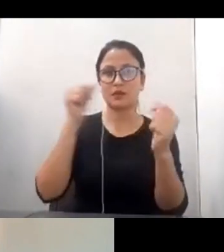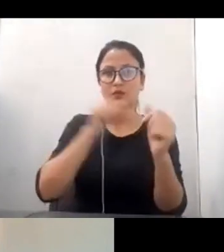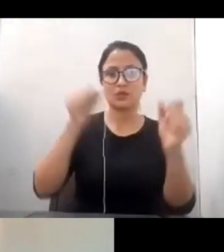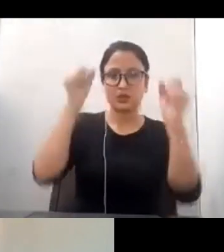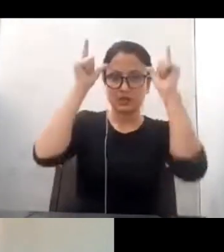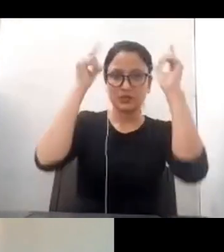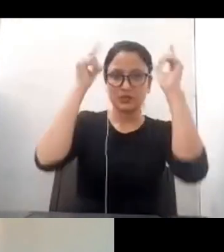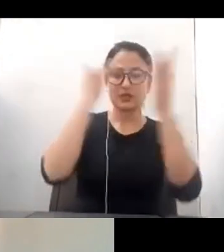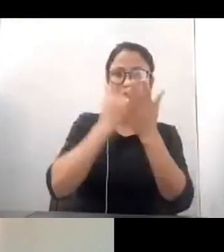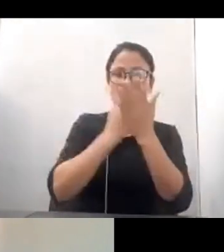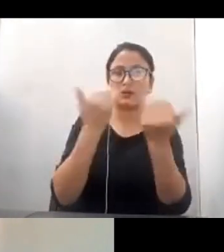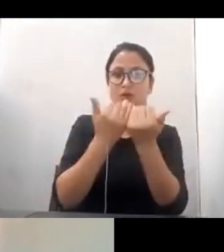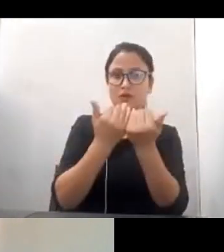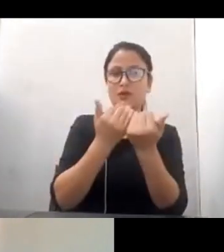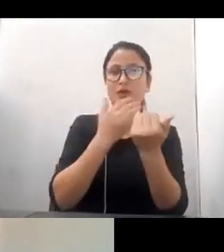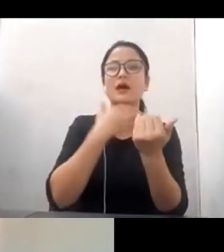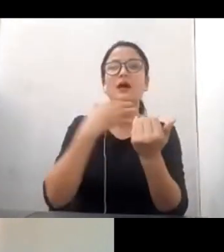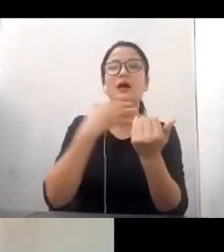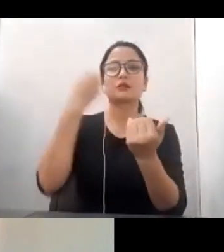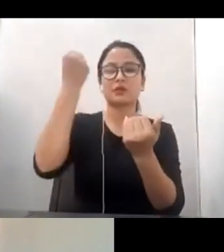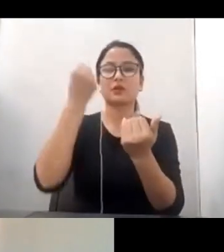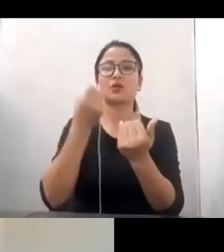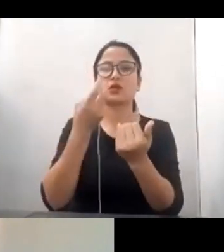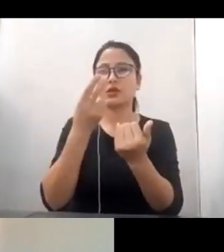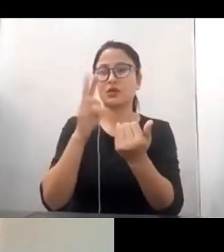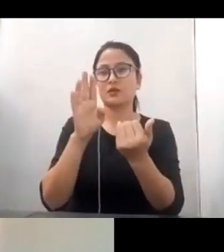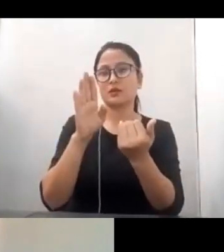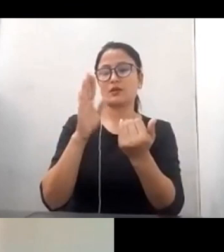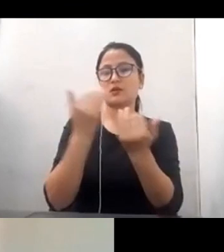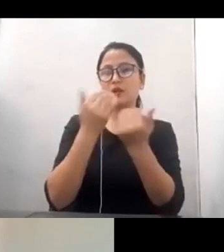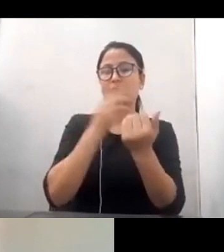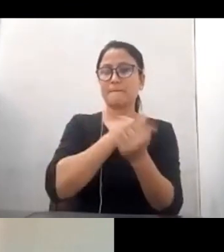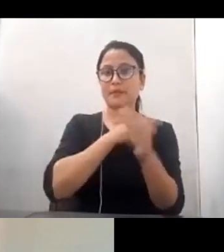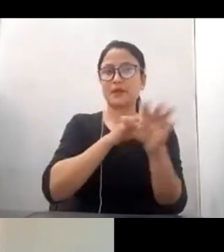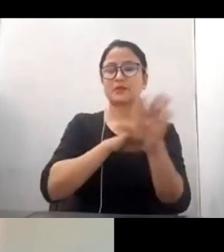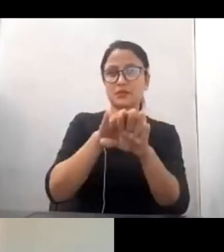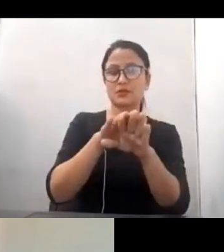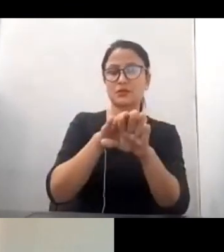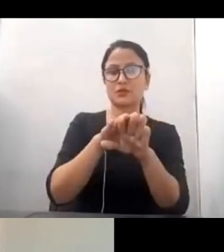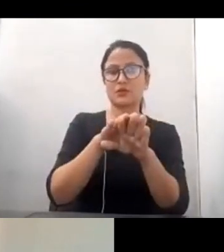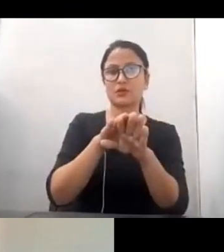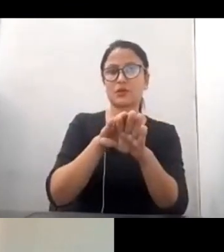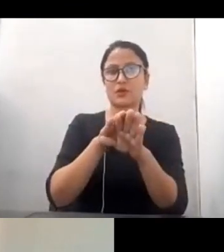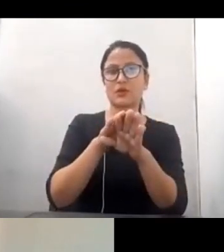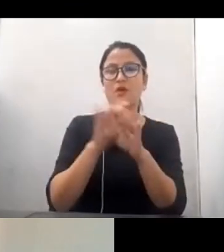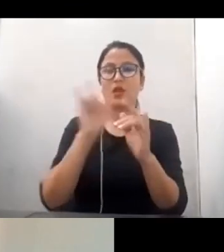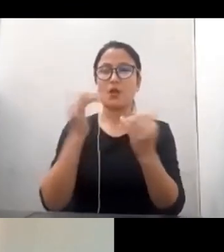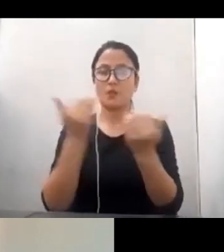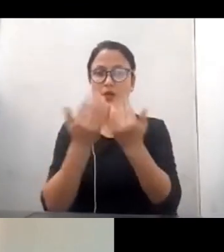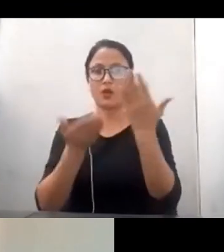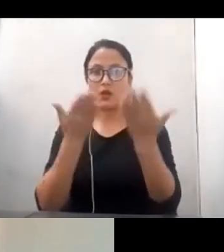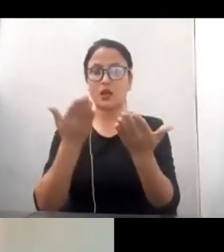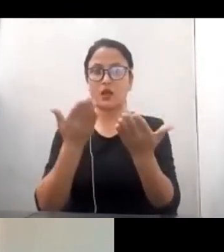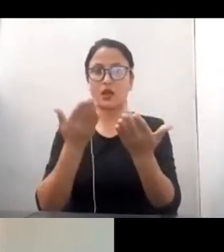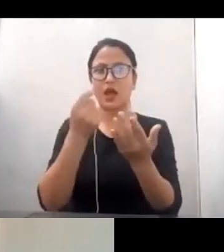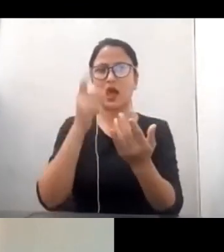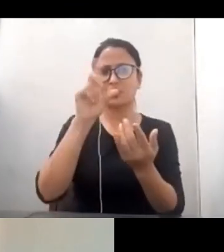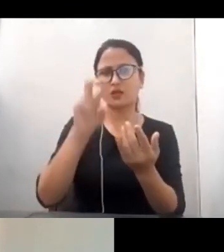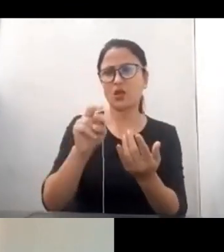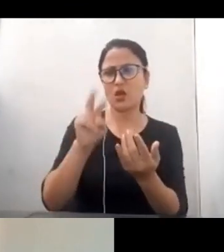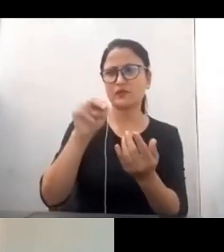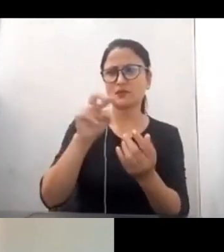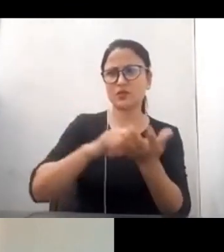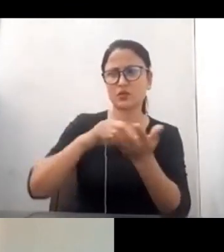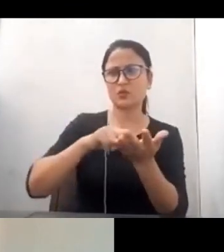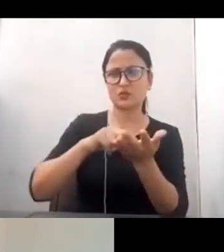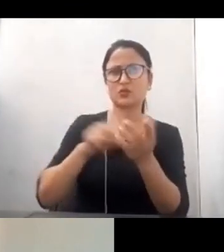गयौँ। आत्महत्या कतिपय आत्महत्या गर्नेमा मान्छे के अरे प्रेम गरेर पनि हुनसक्छ, कतिपय आर्थिक अवस्था कमजोर भएर पनि हुनसक्छ,